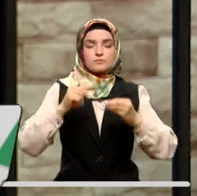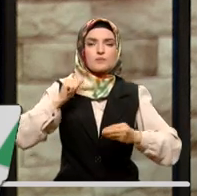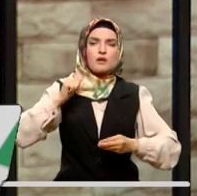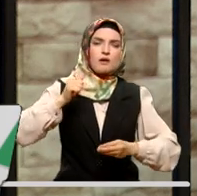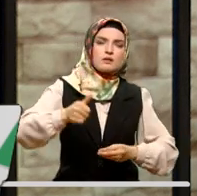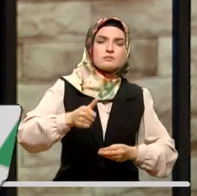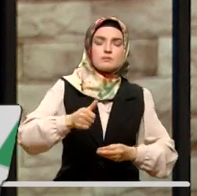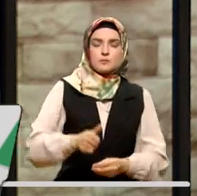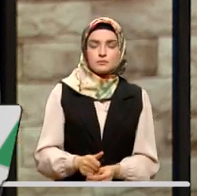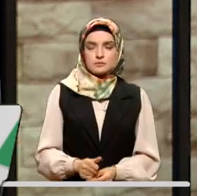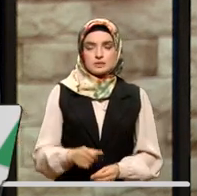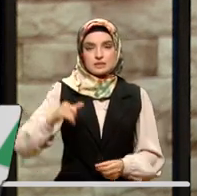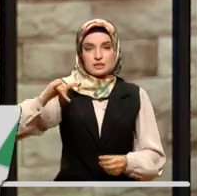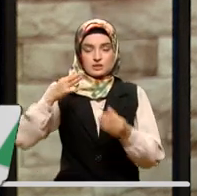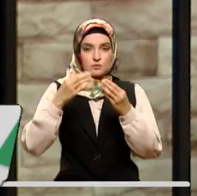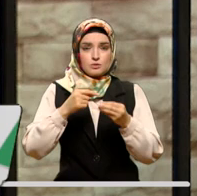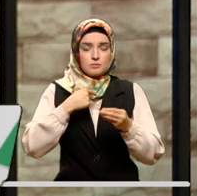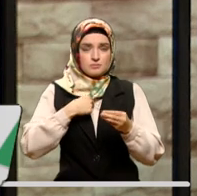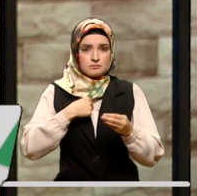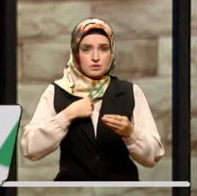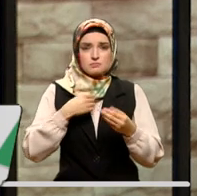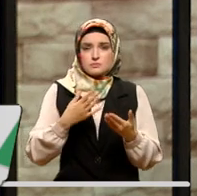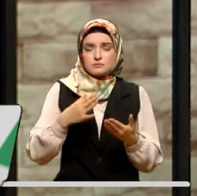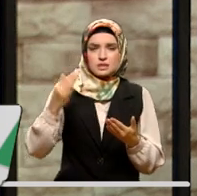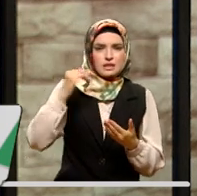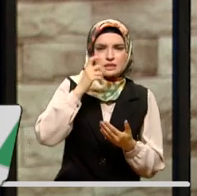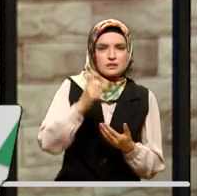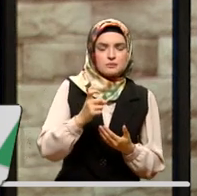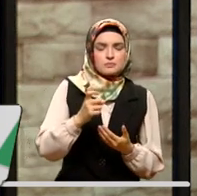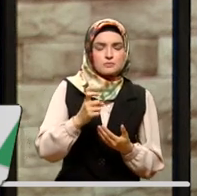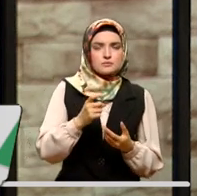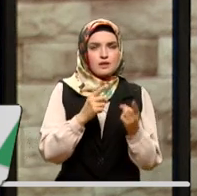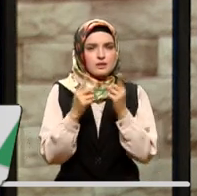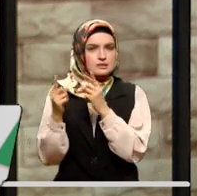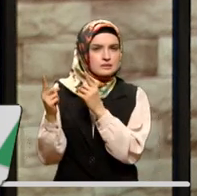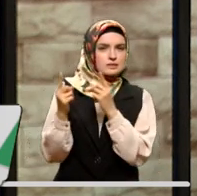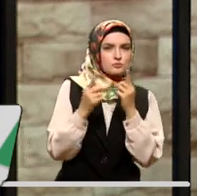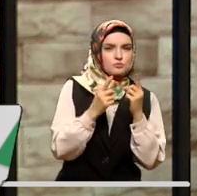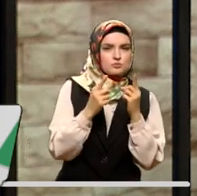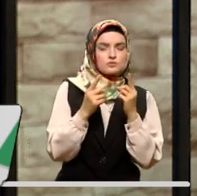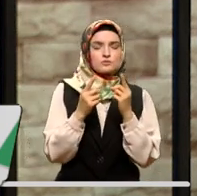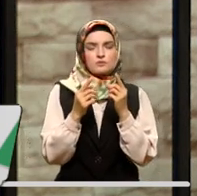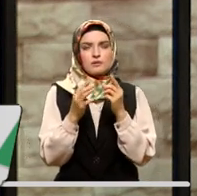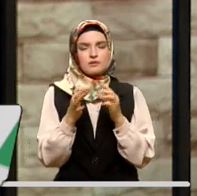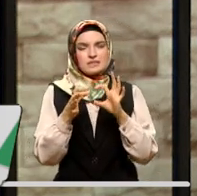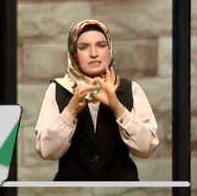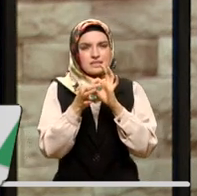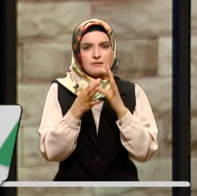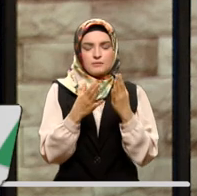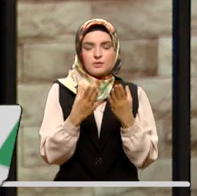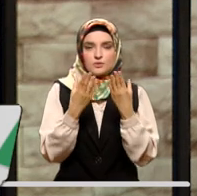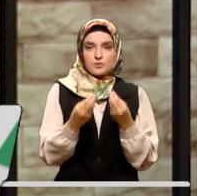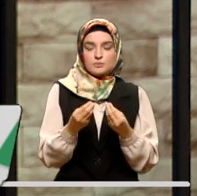yanında olduğunu. E ben çağırınca mı gelecek? O senin arasında kurduğunuz ilişkiye bağlı. Yani Allah ne kadar